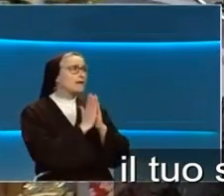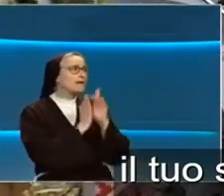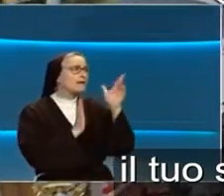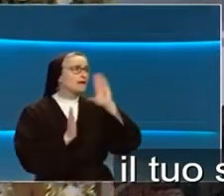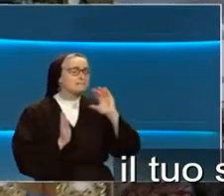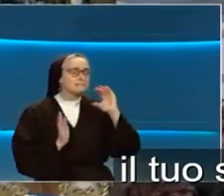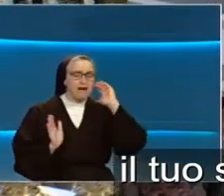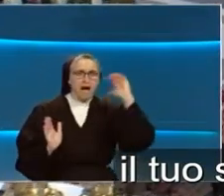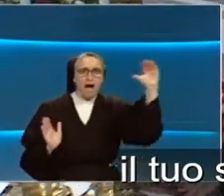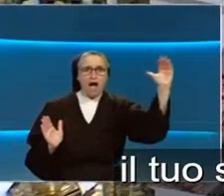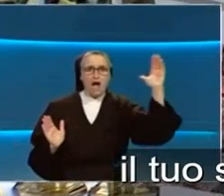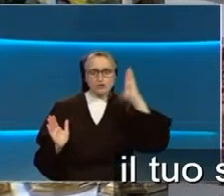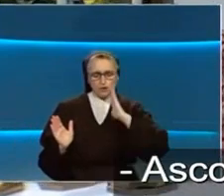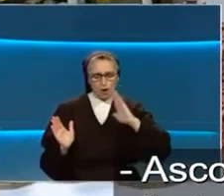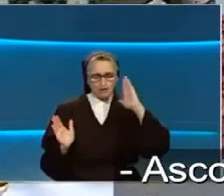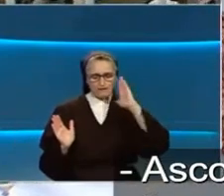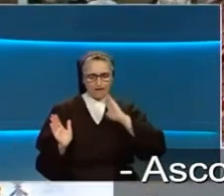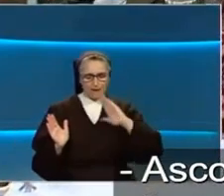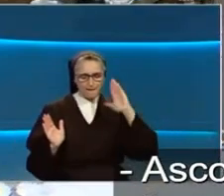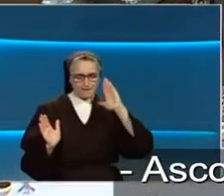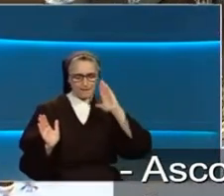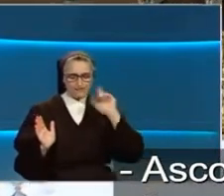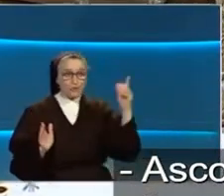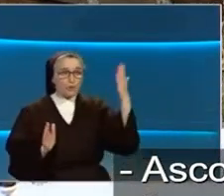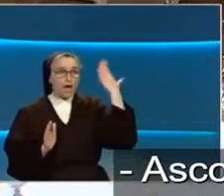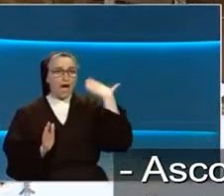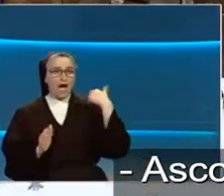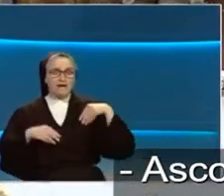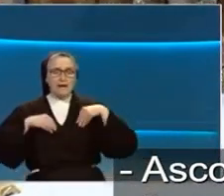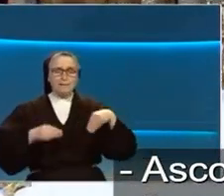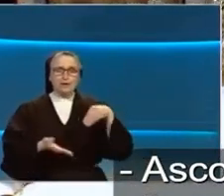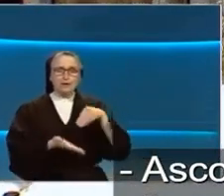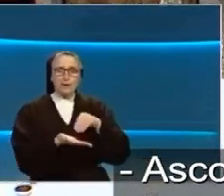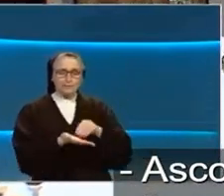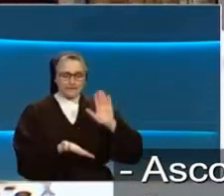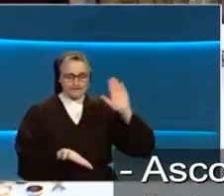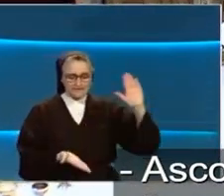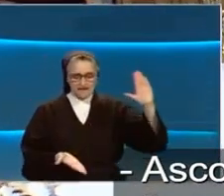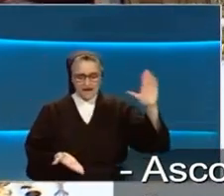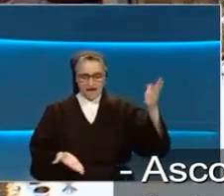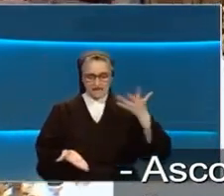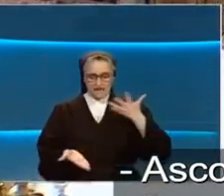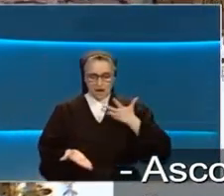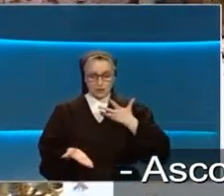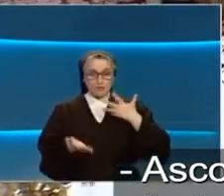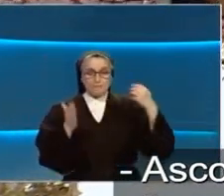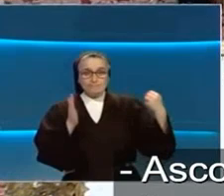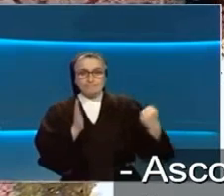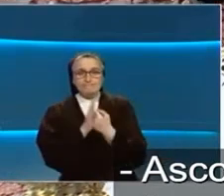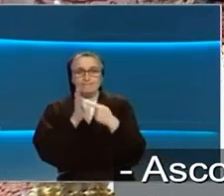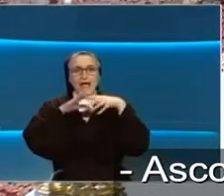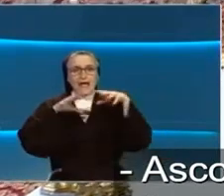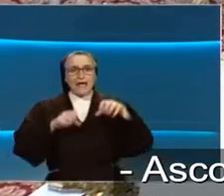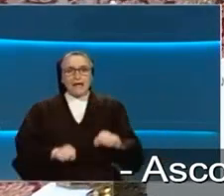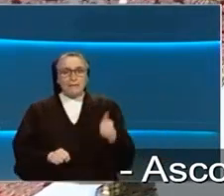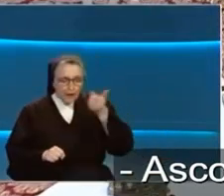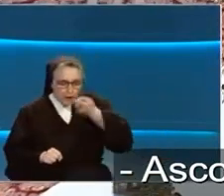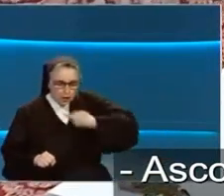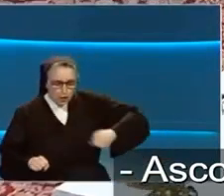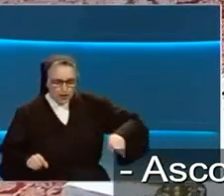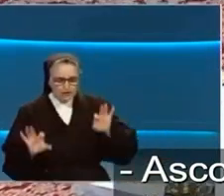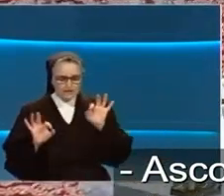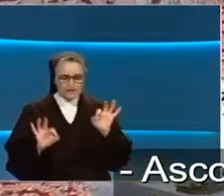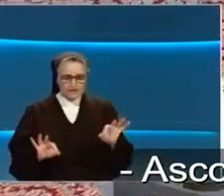familiae, quam tibi astare voluisti, ad esto propitius, conforta quesumus in